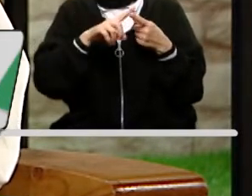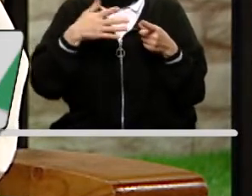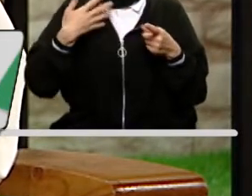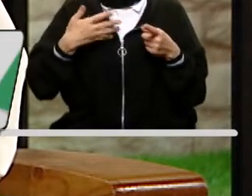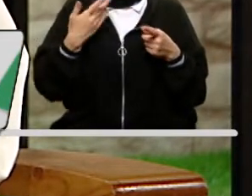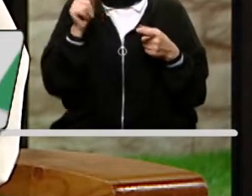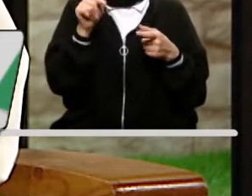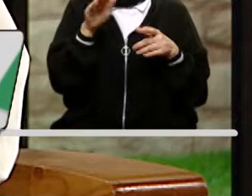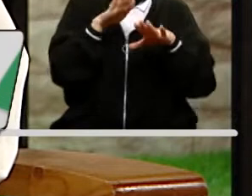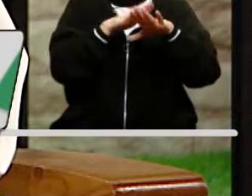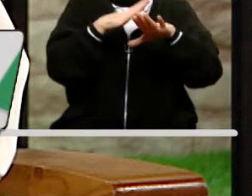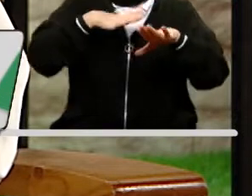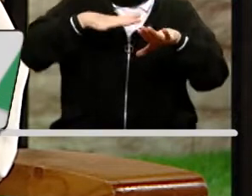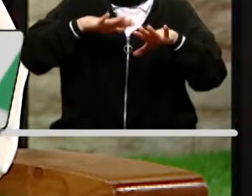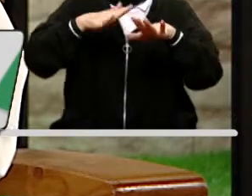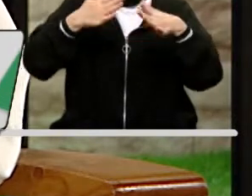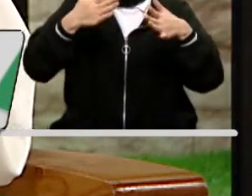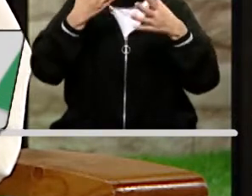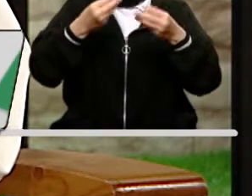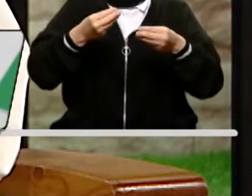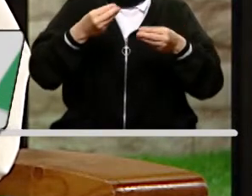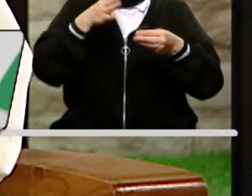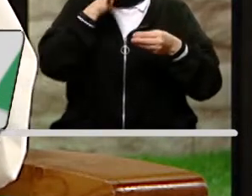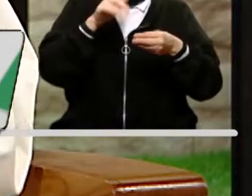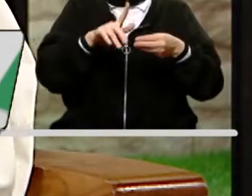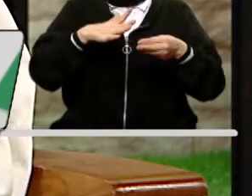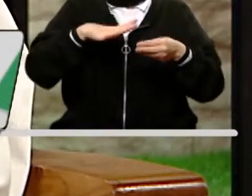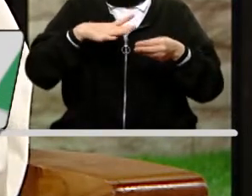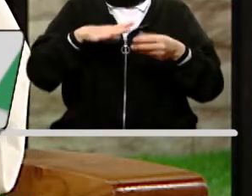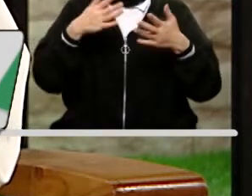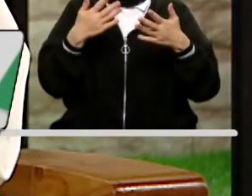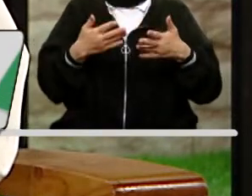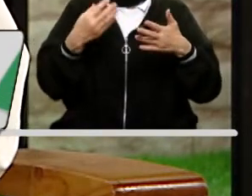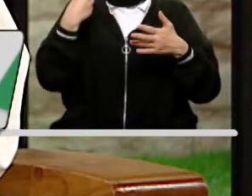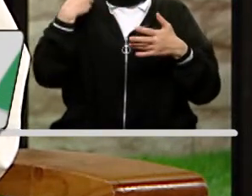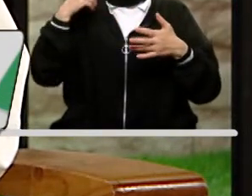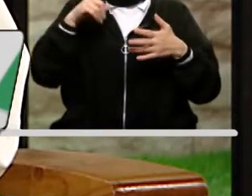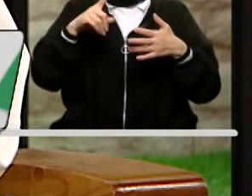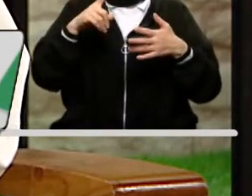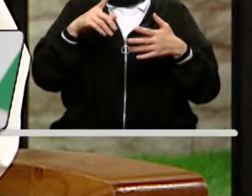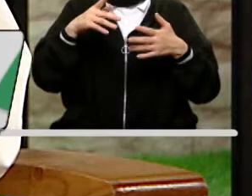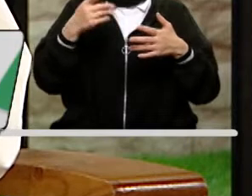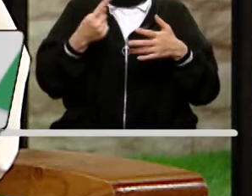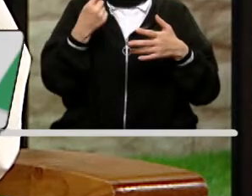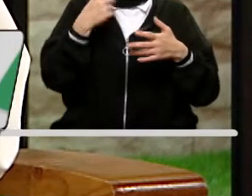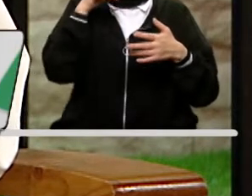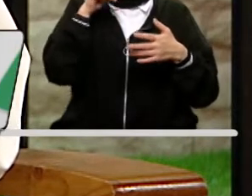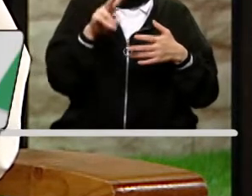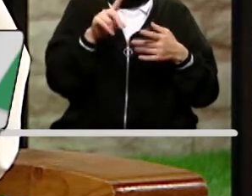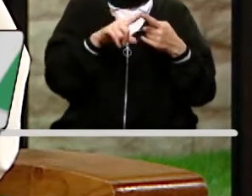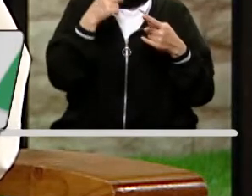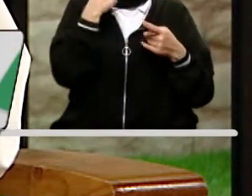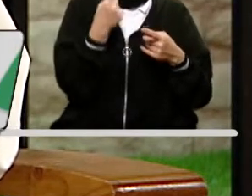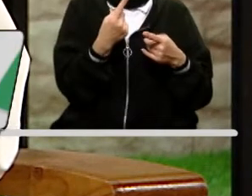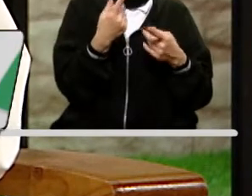diye. Çünkü biz de öyleyiz. Yeni bir aile çıkıyor, yeni bir makine çıkıyor. Bilmek istiyoruz, bakmak istiyoruz. Çünkü çocuklar keşfediyor,